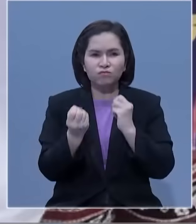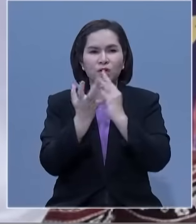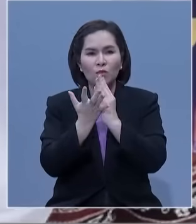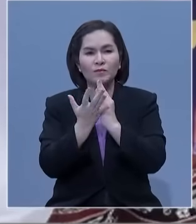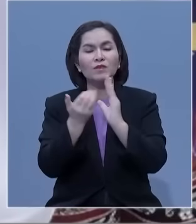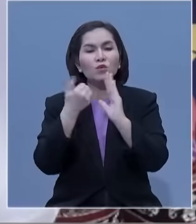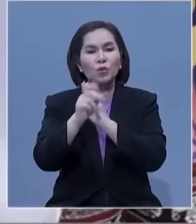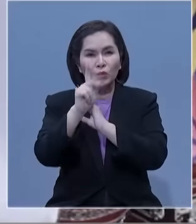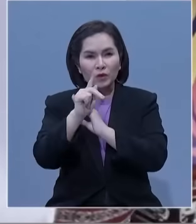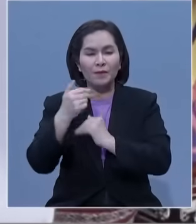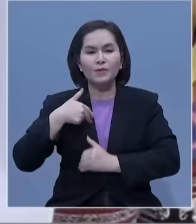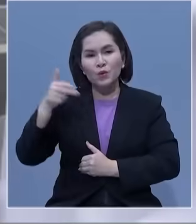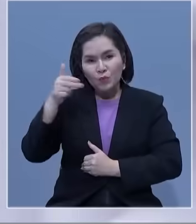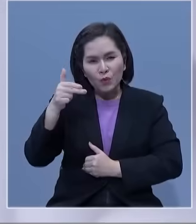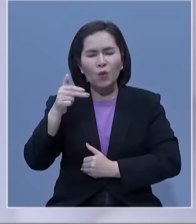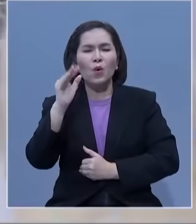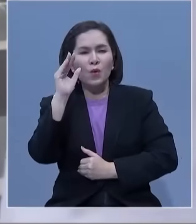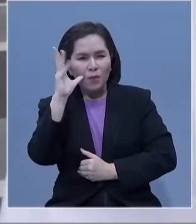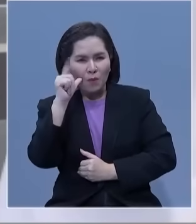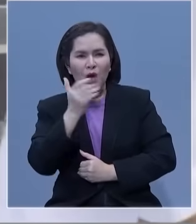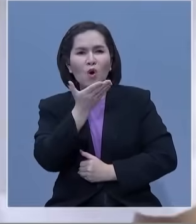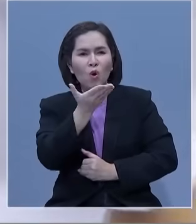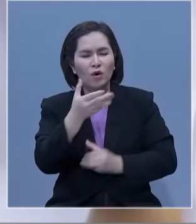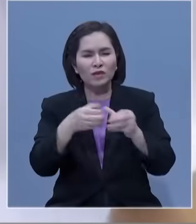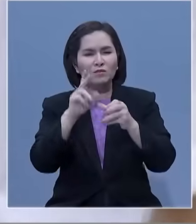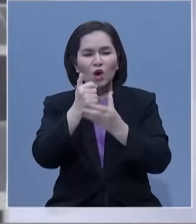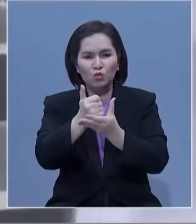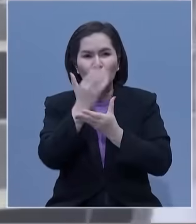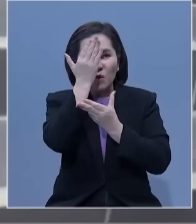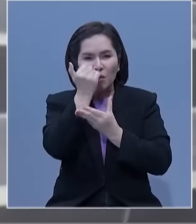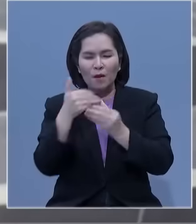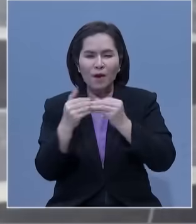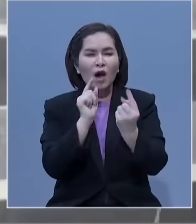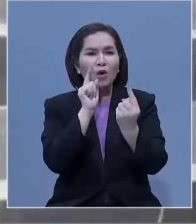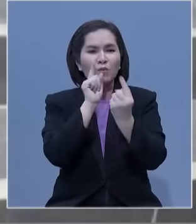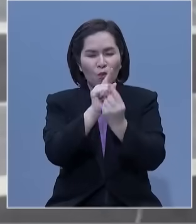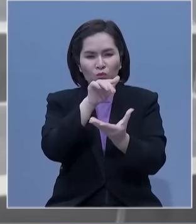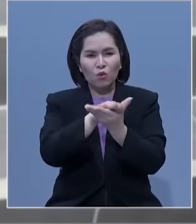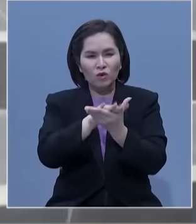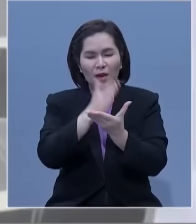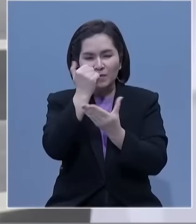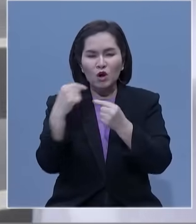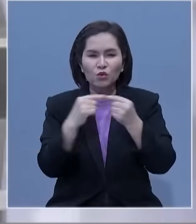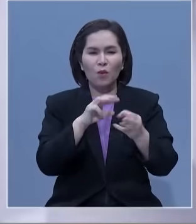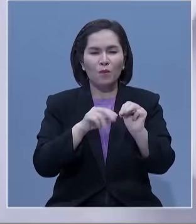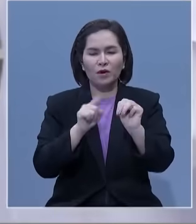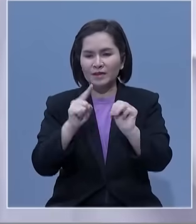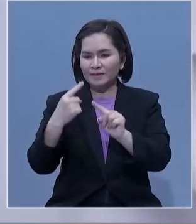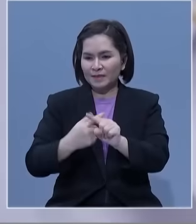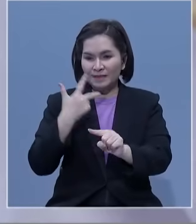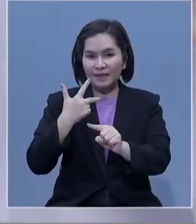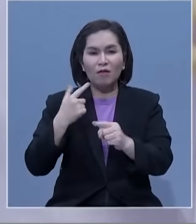แก่นเป็นการถ่ายคลิปผู้ปกครองออกมาร้องเรียนเพราะว่าพาลูกหลานไปรายงานตัวเข้าม.1 เมื่อปลายเดือนมีนาคมที่ผ่านมาแต่ว่า